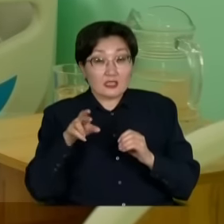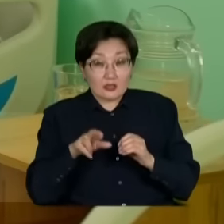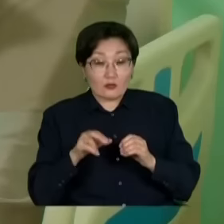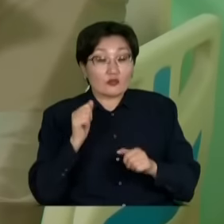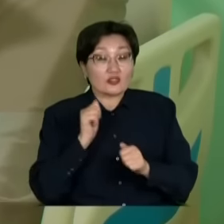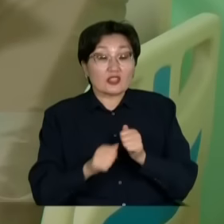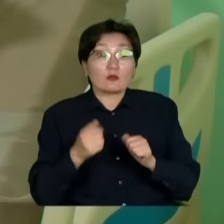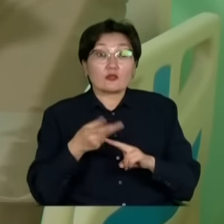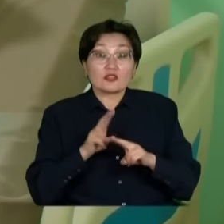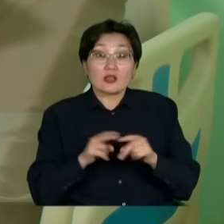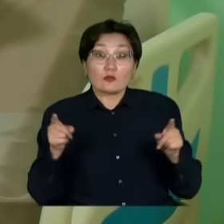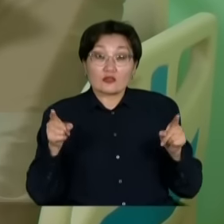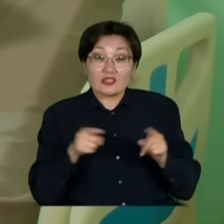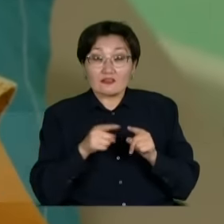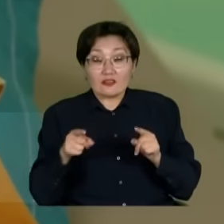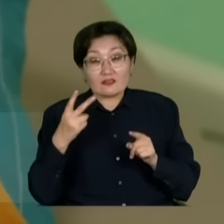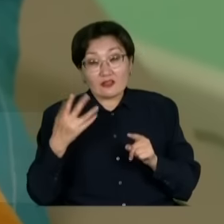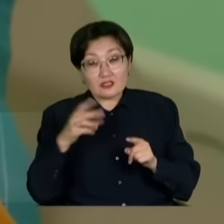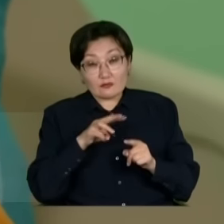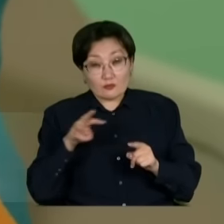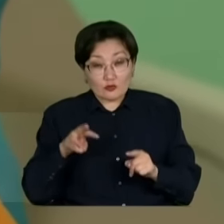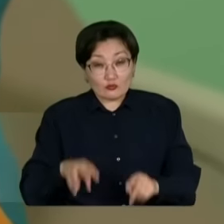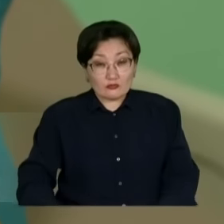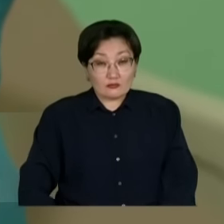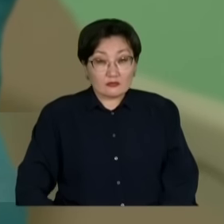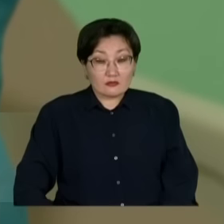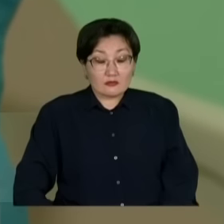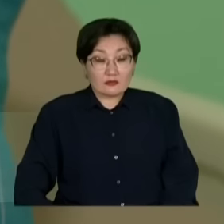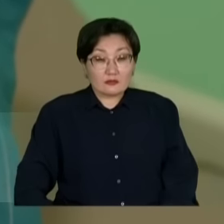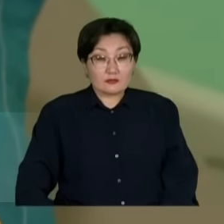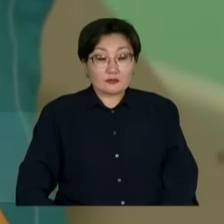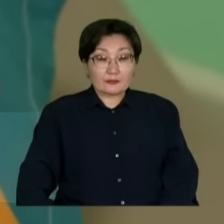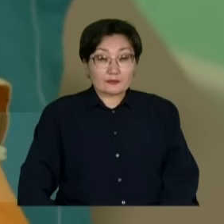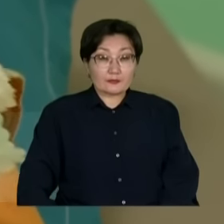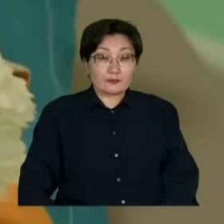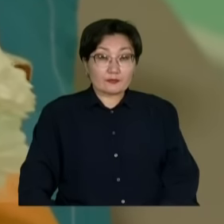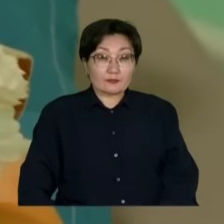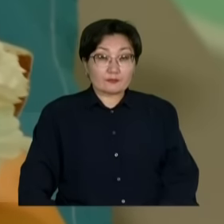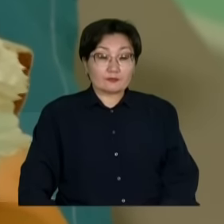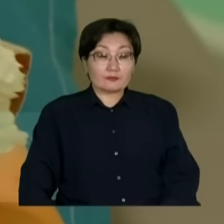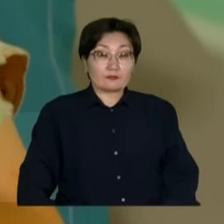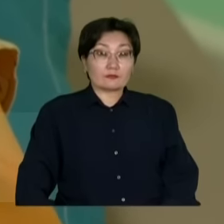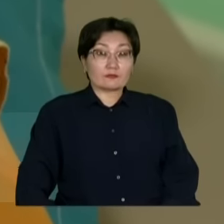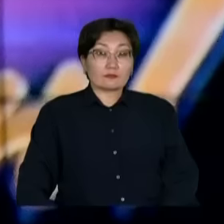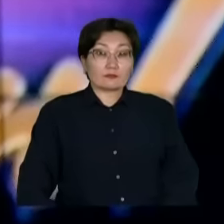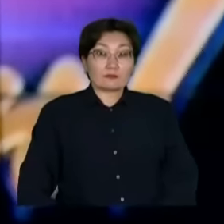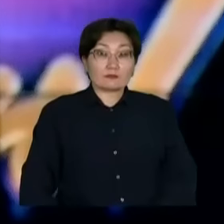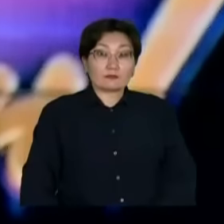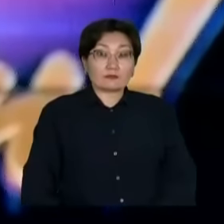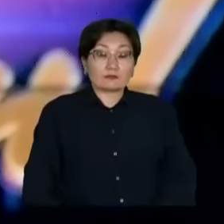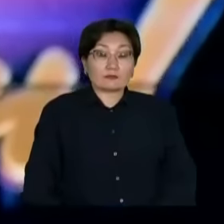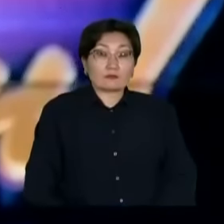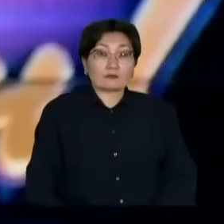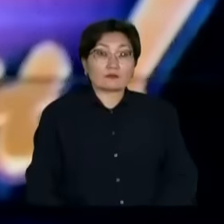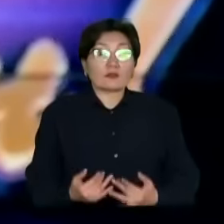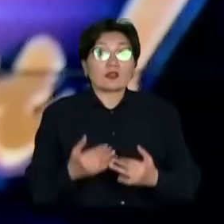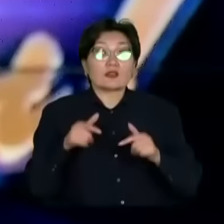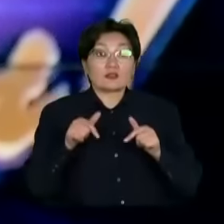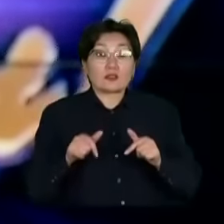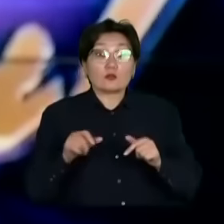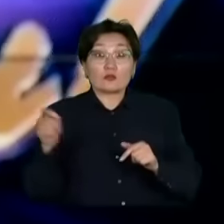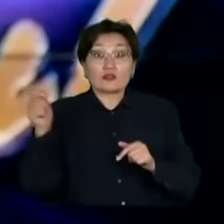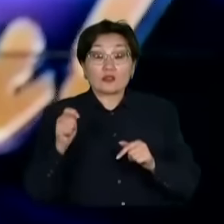каждый из которых длится 25 минут Рустам аралбаев Диас махамбетов гани Хав телеканал Алматы а уже в это